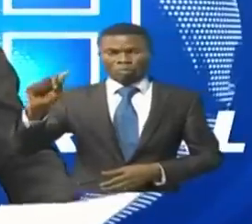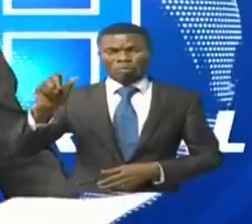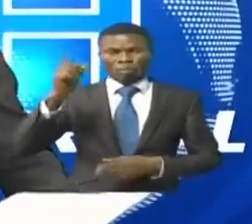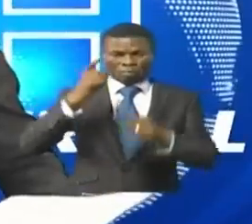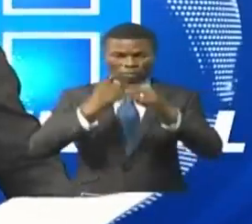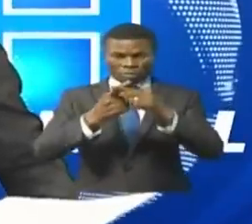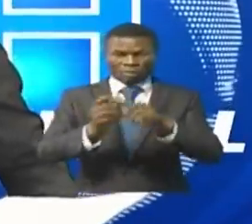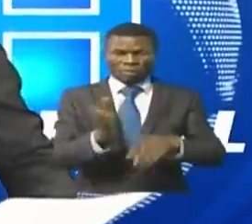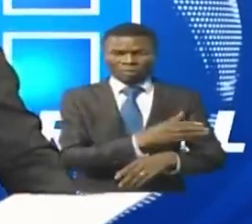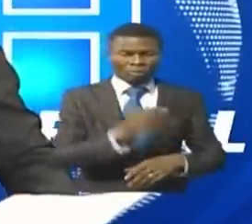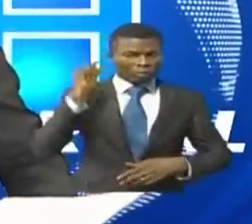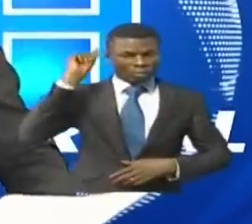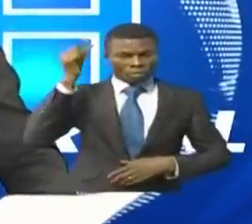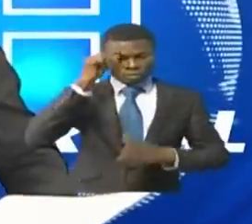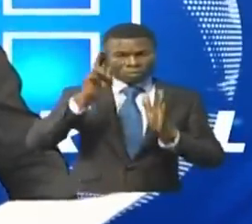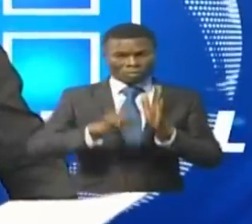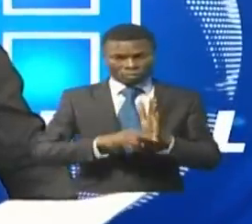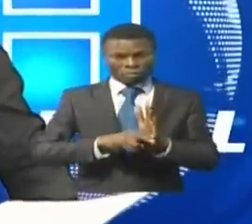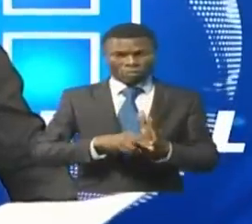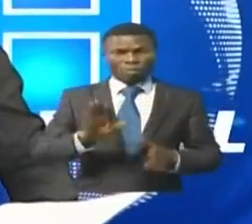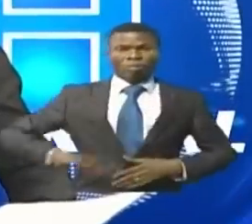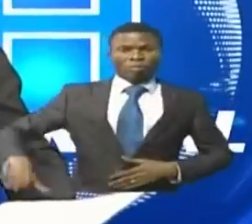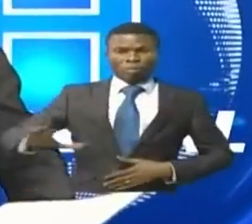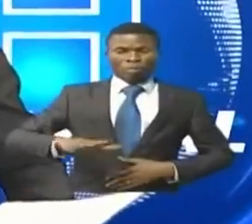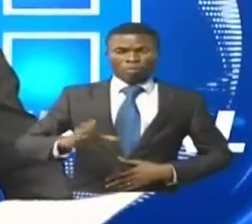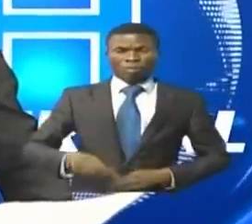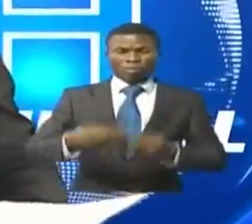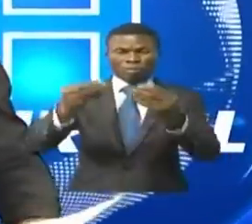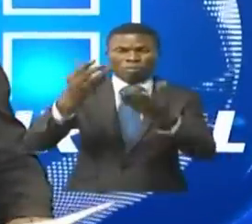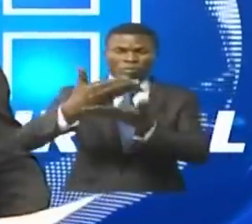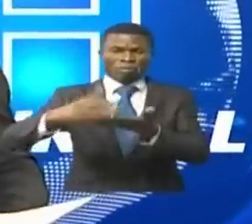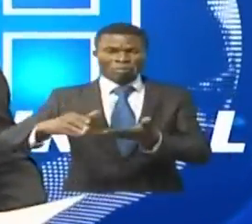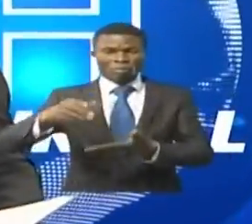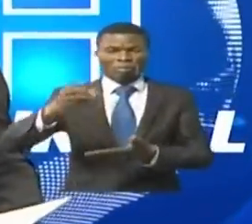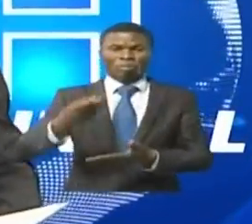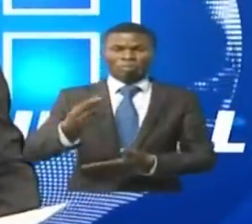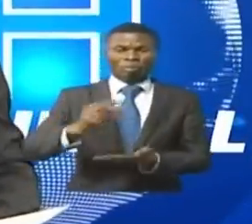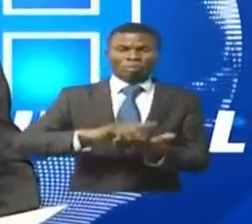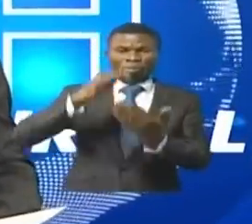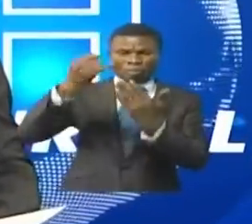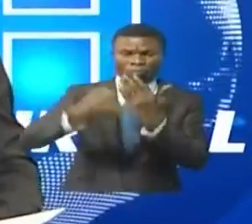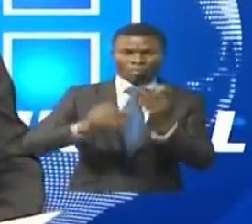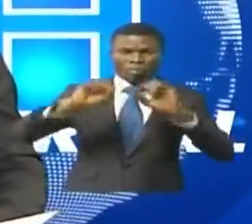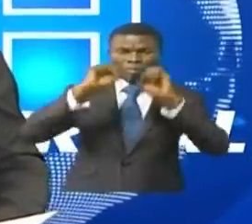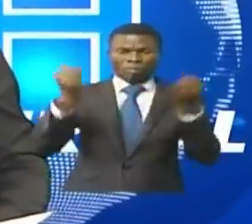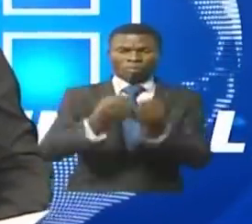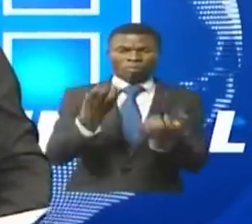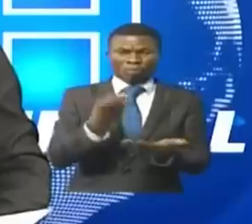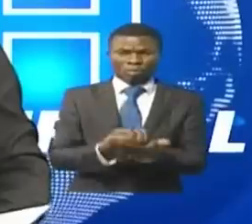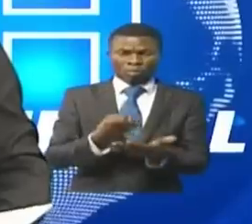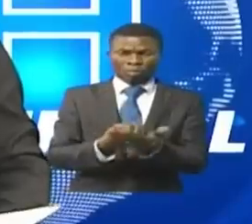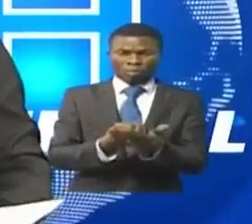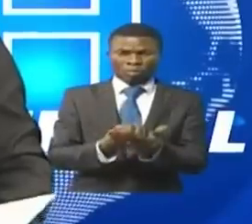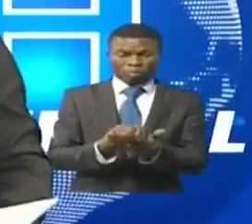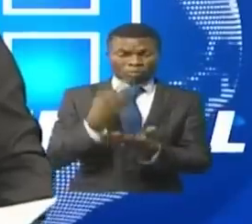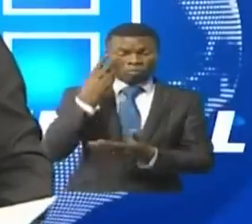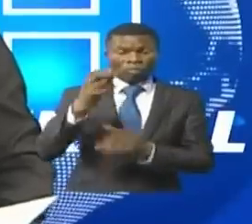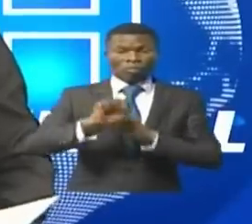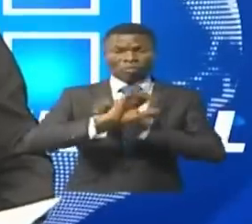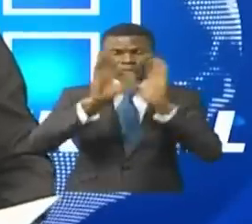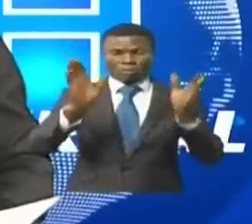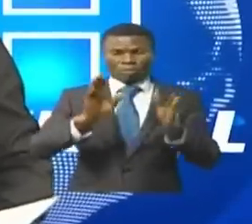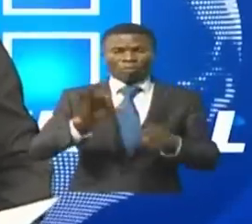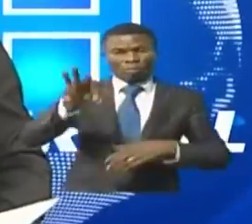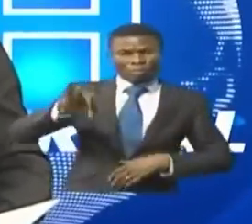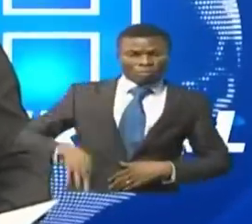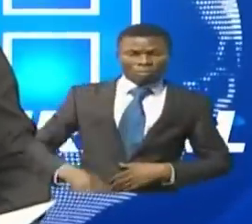Et puis, le gouvernement de la République vient d'octroyer la première tranche du financement des projets sociaux et économiques à impact visible en faveur